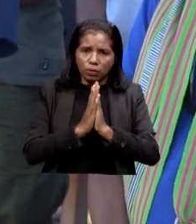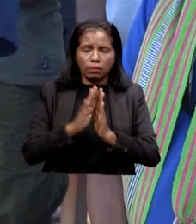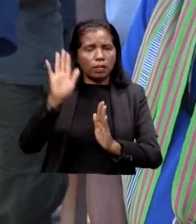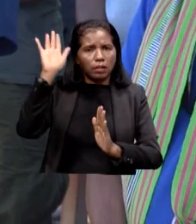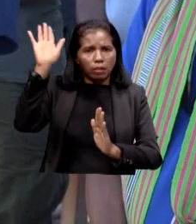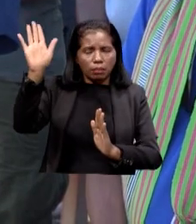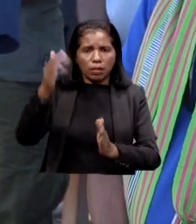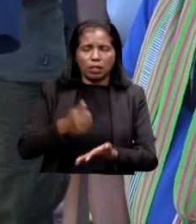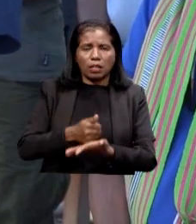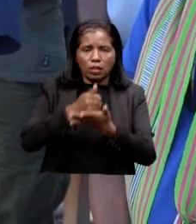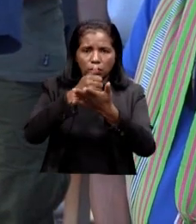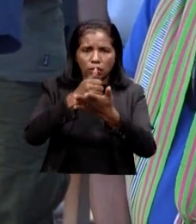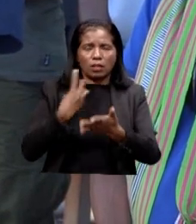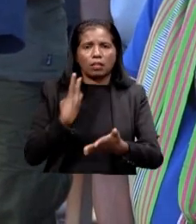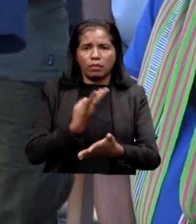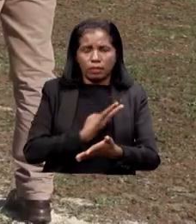tau mata na fati Miami.